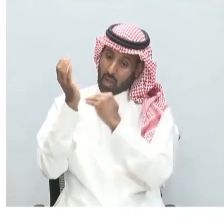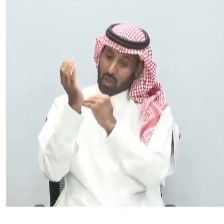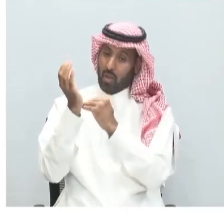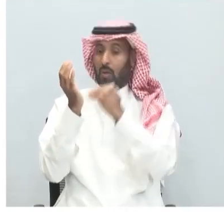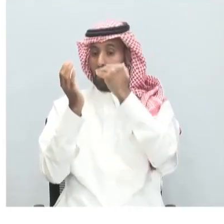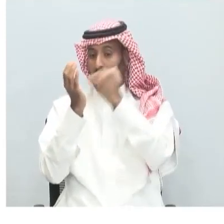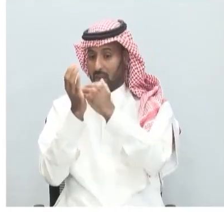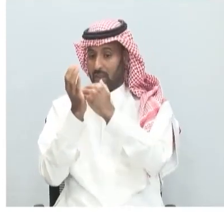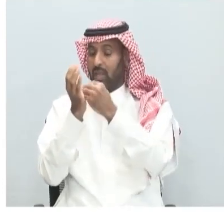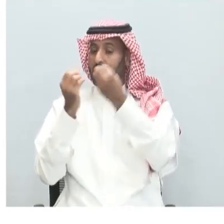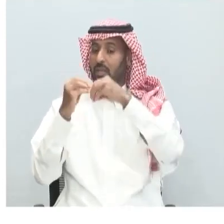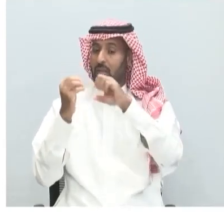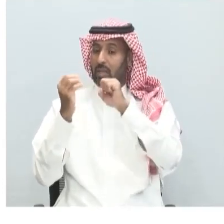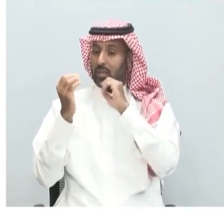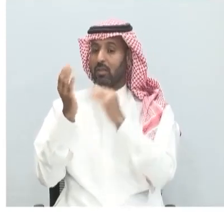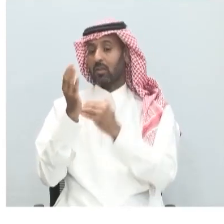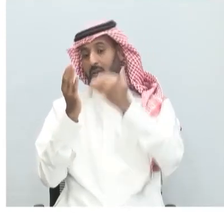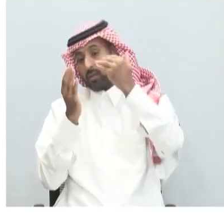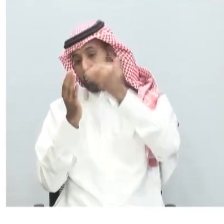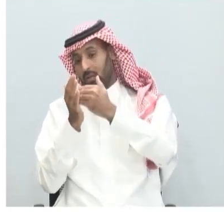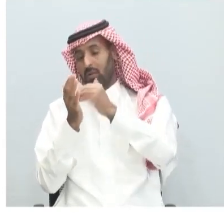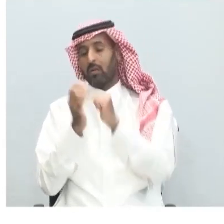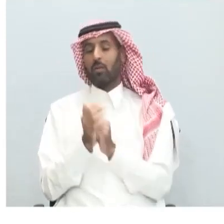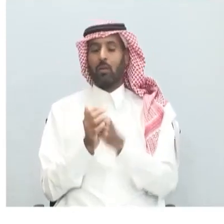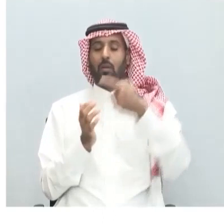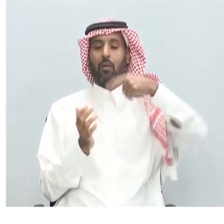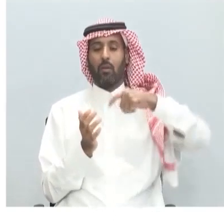للاس ثم الثاني كذلك للبي